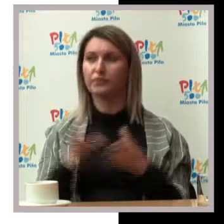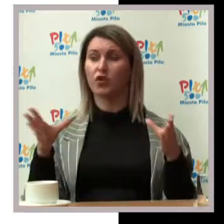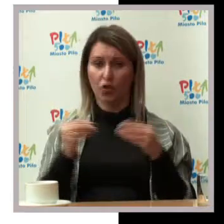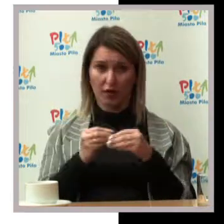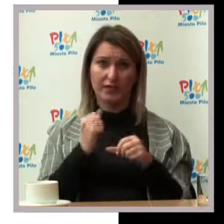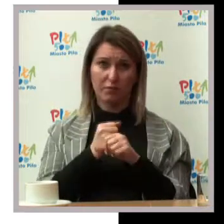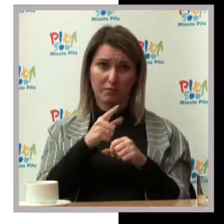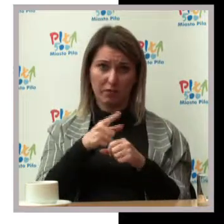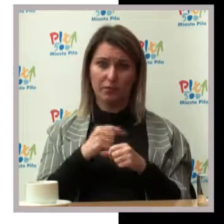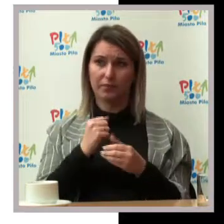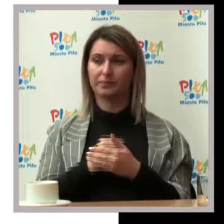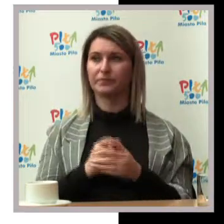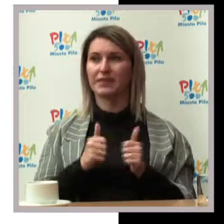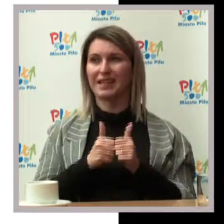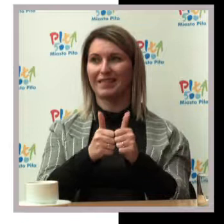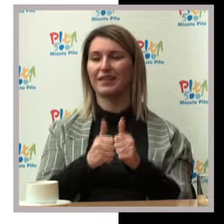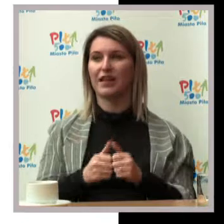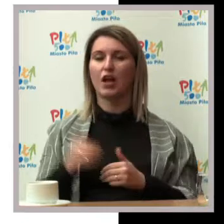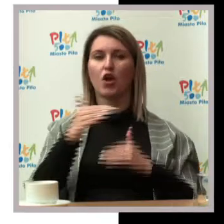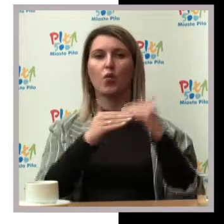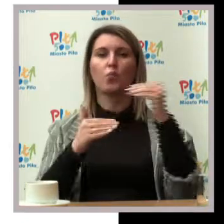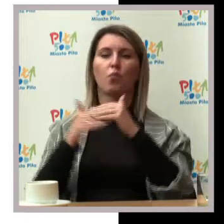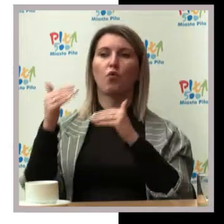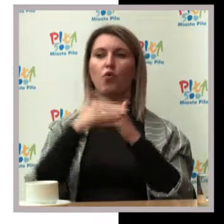Szydłowo przedsięwzięcie związane z budową